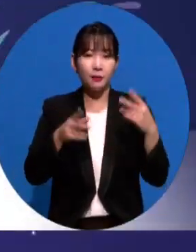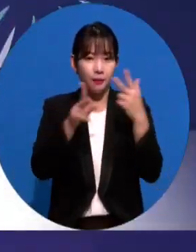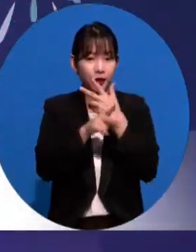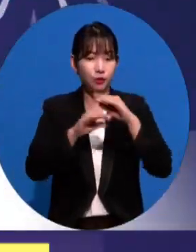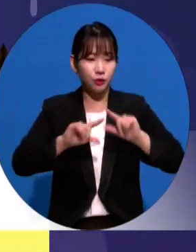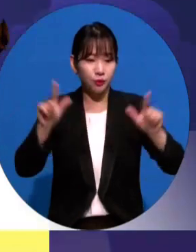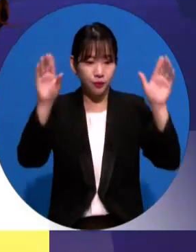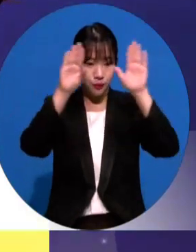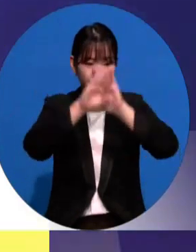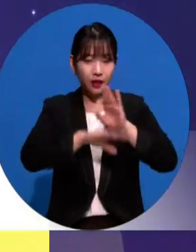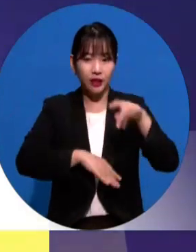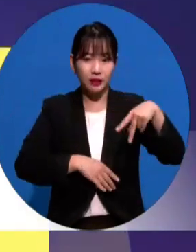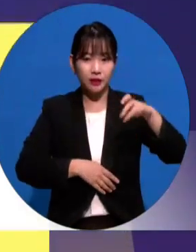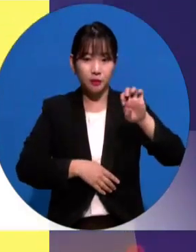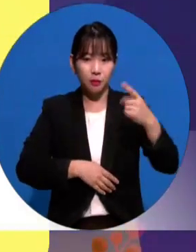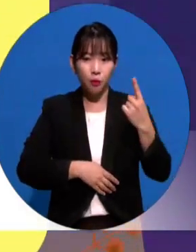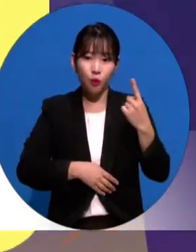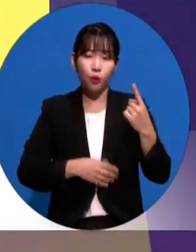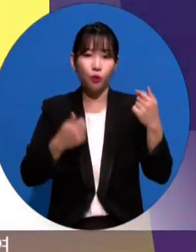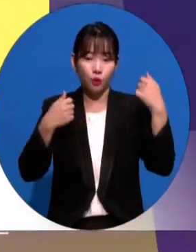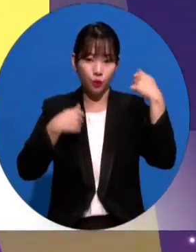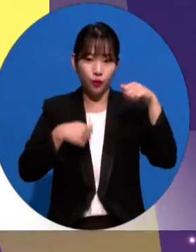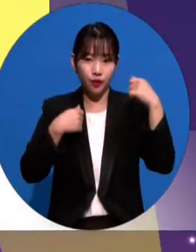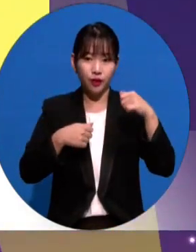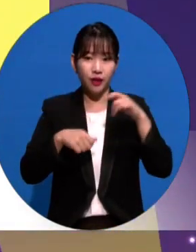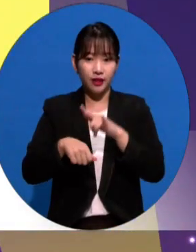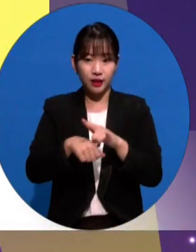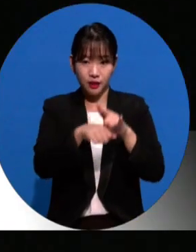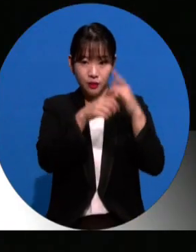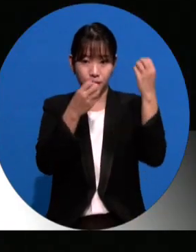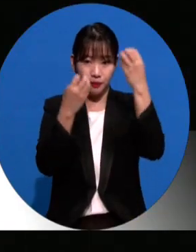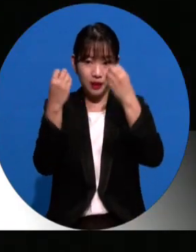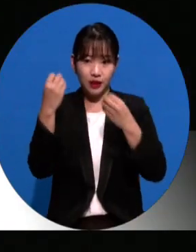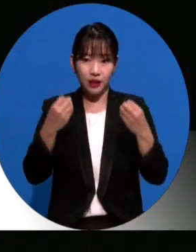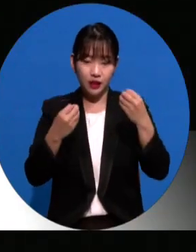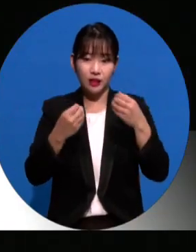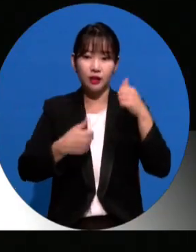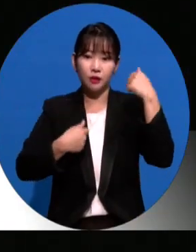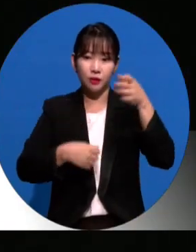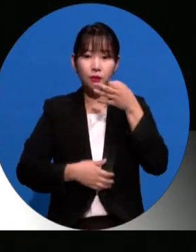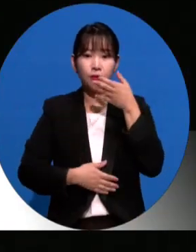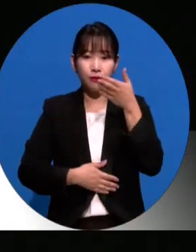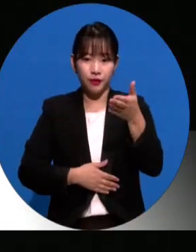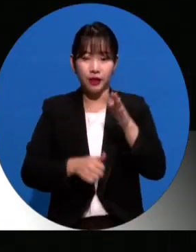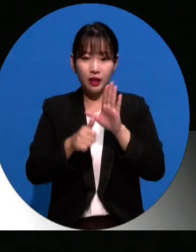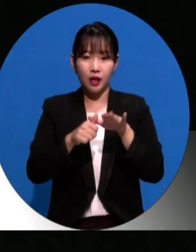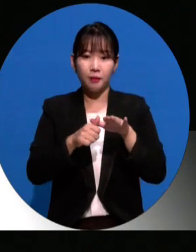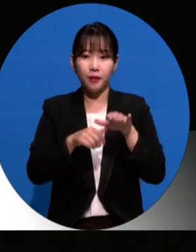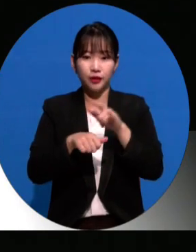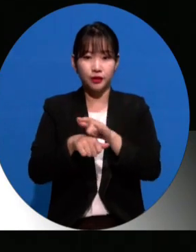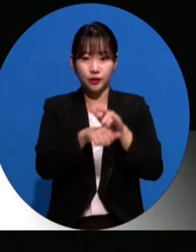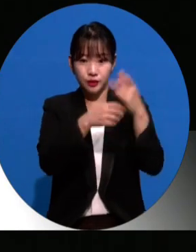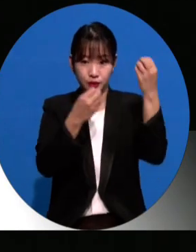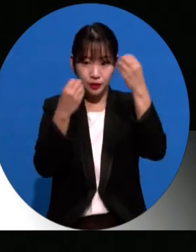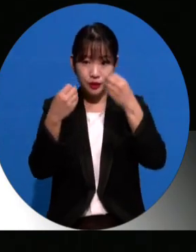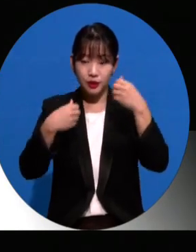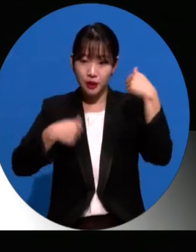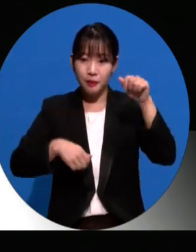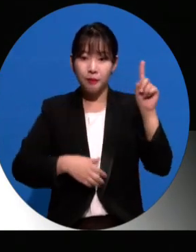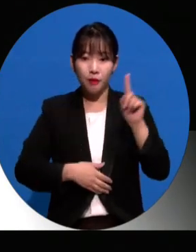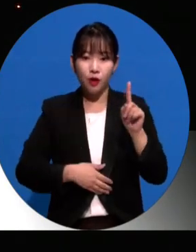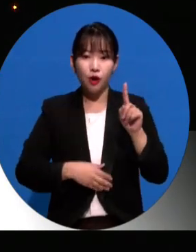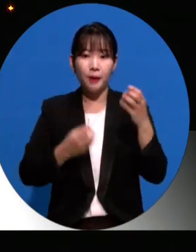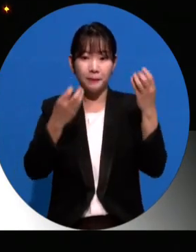엑스포공원 중앙광장에서 드론 라이트쇼가 펼쳐집니다. 한평 드론 라이트쇼는 조명 장비가 탑재된